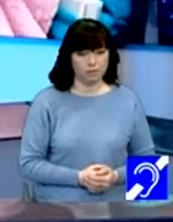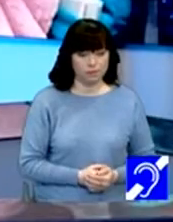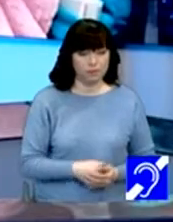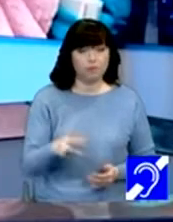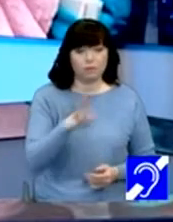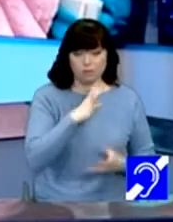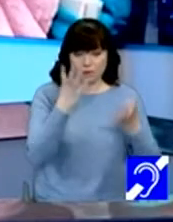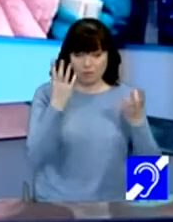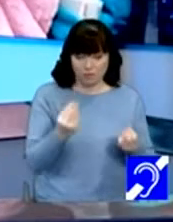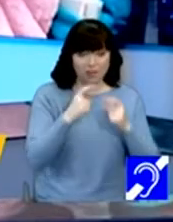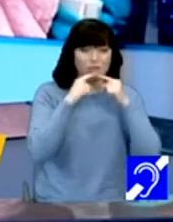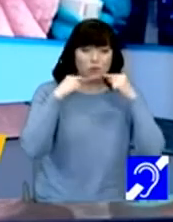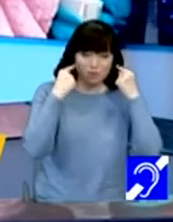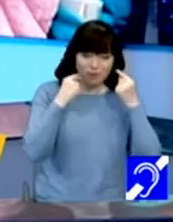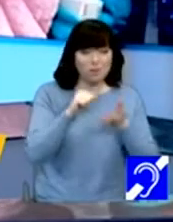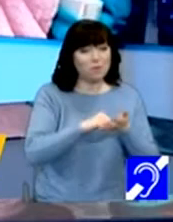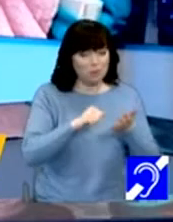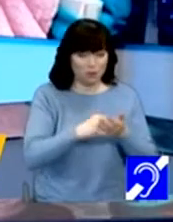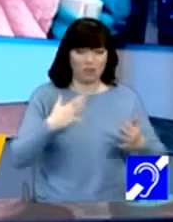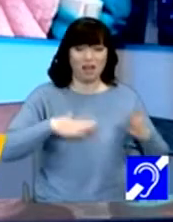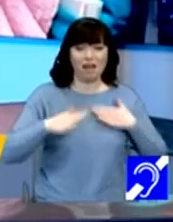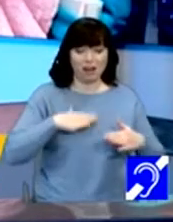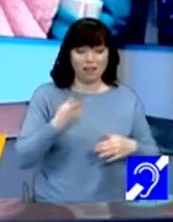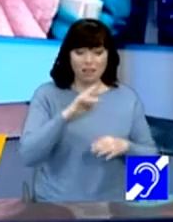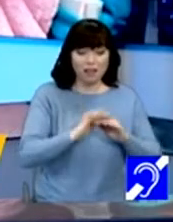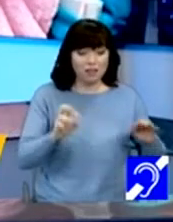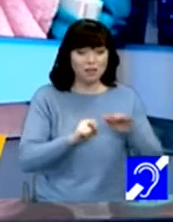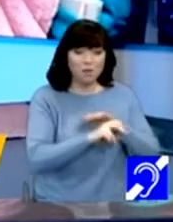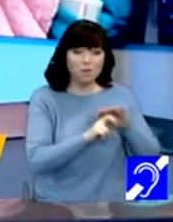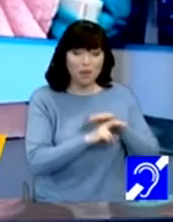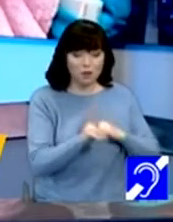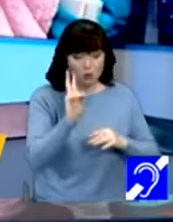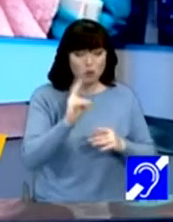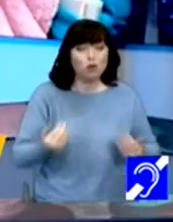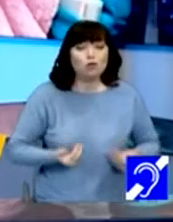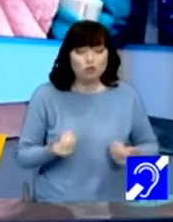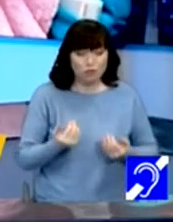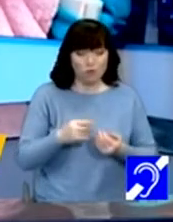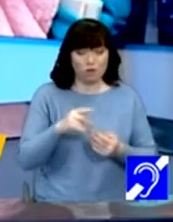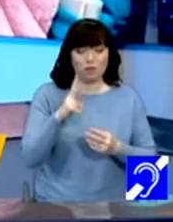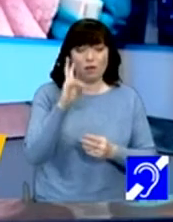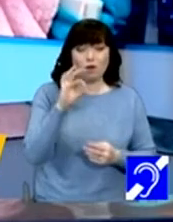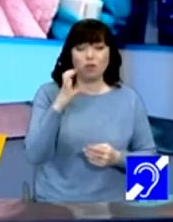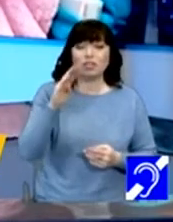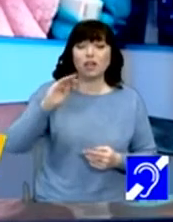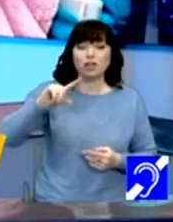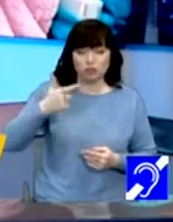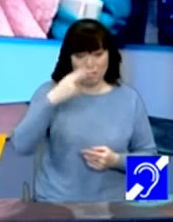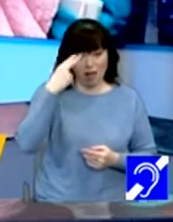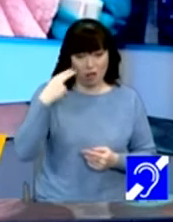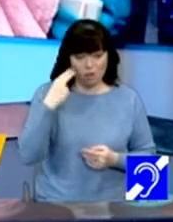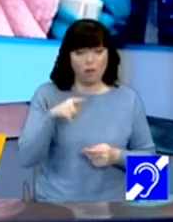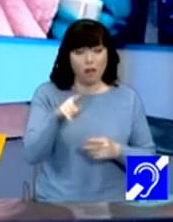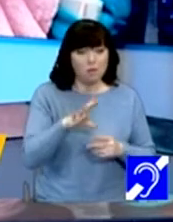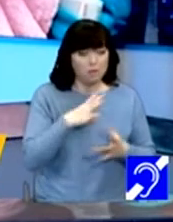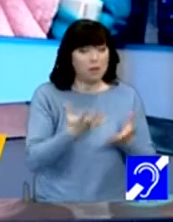A fost o zi cu zâmbete și motive de bucurie pentru copiii refugiaților ce sunt cazați în complexul turistic din satul Costești. Aceștia